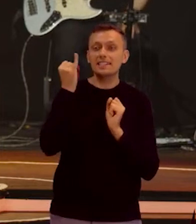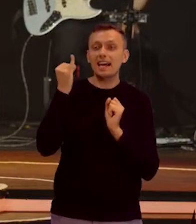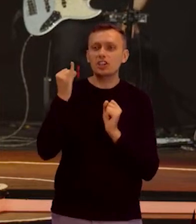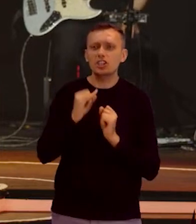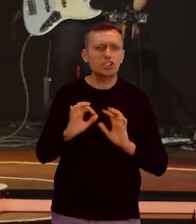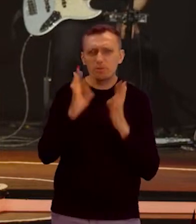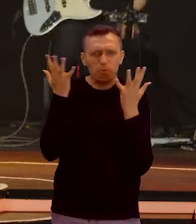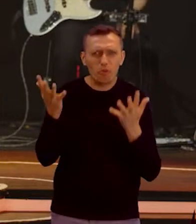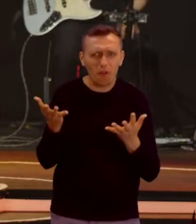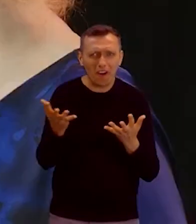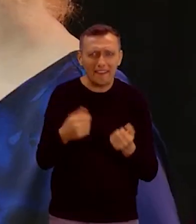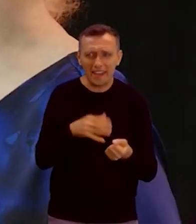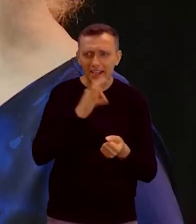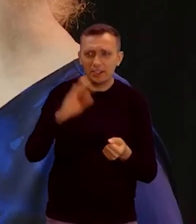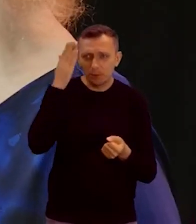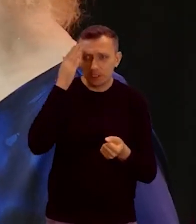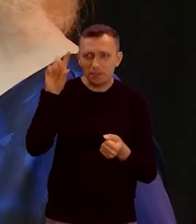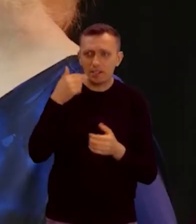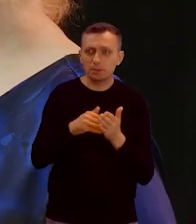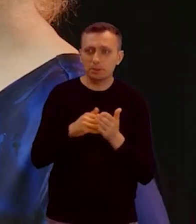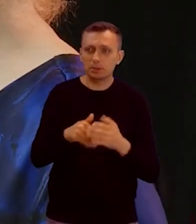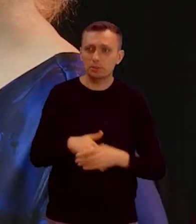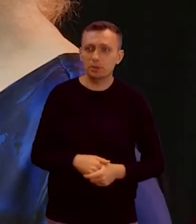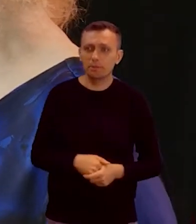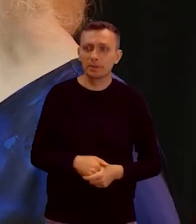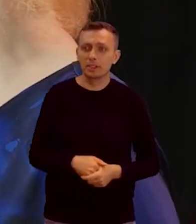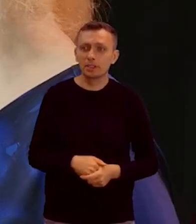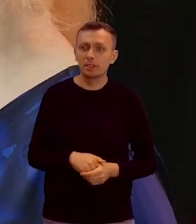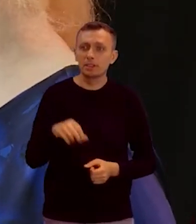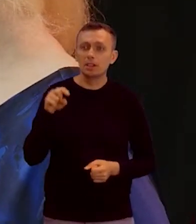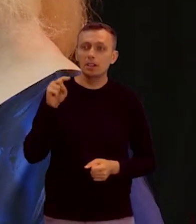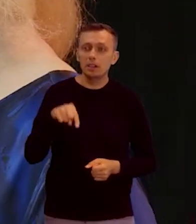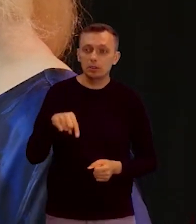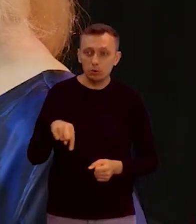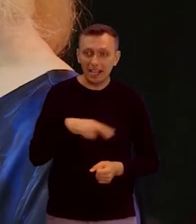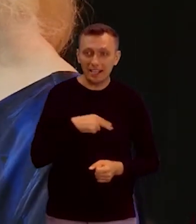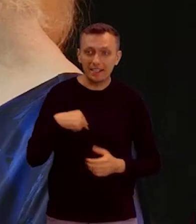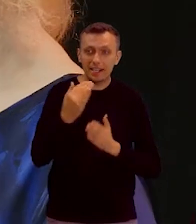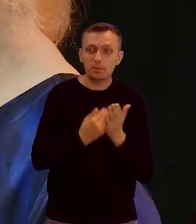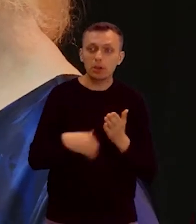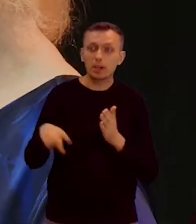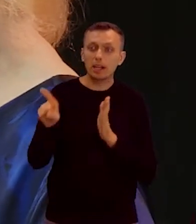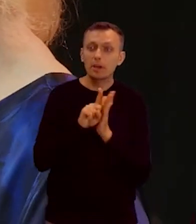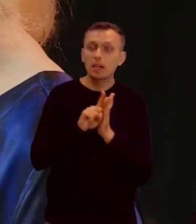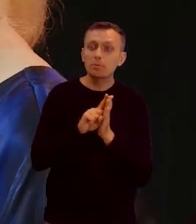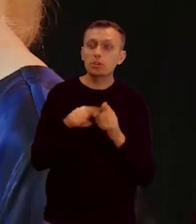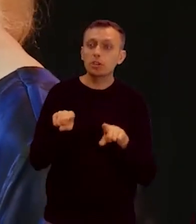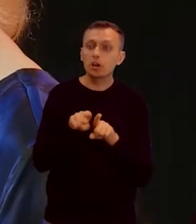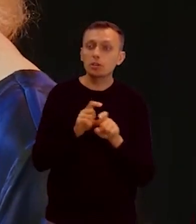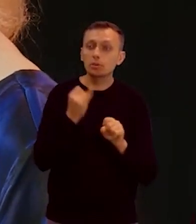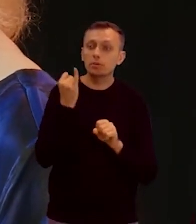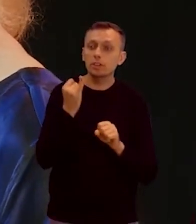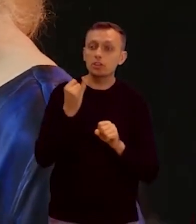świata. Ale także tutaj przychodzą dzieci, które mają pęknięte serce i